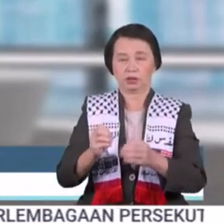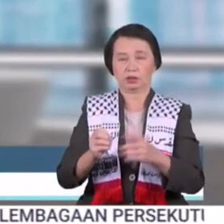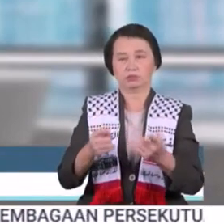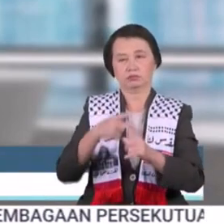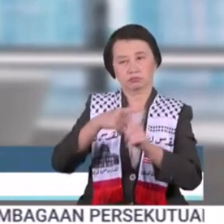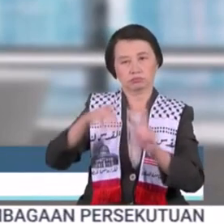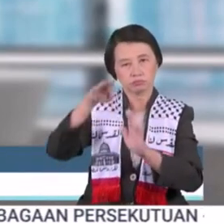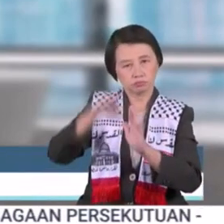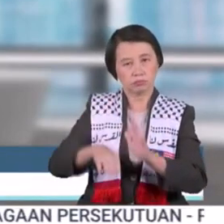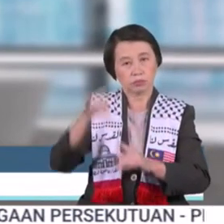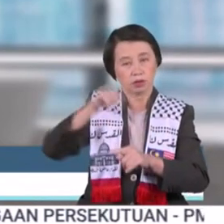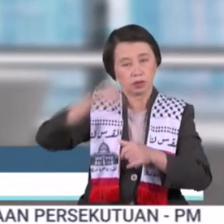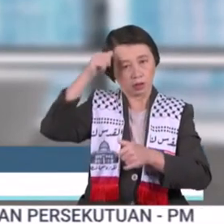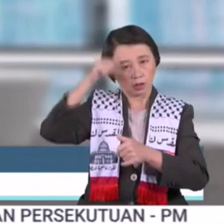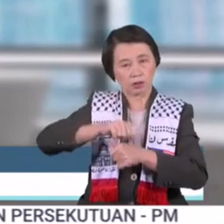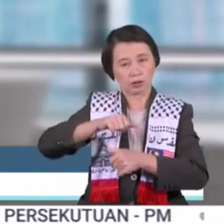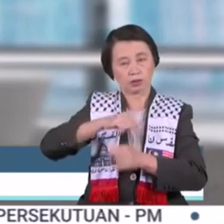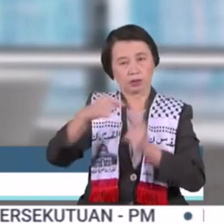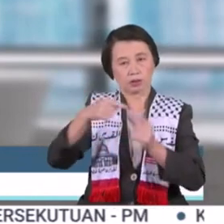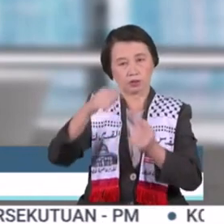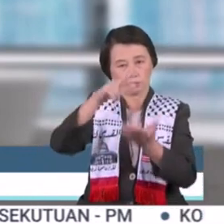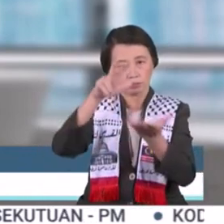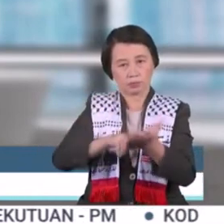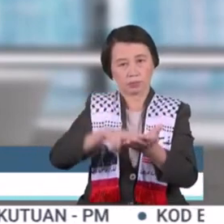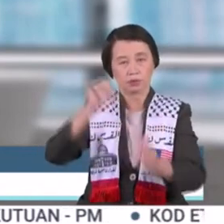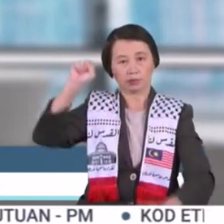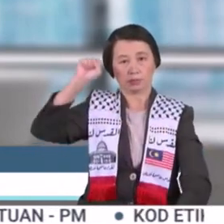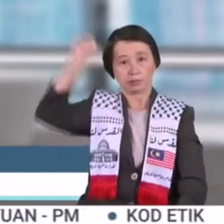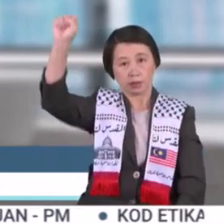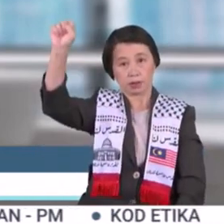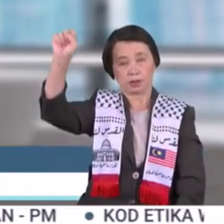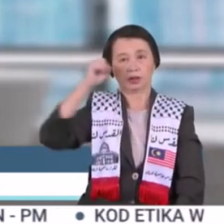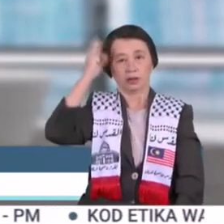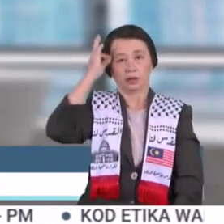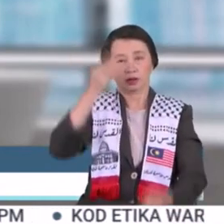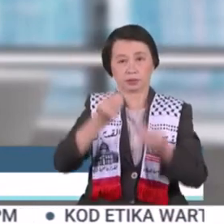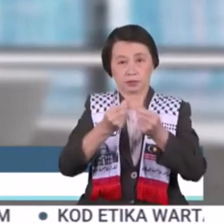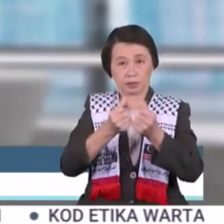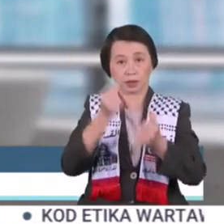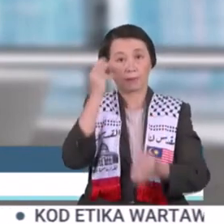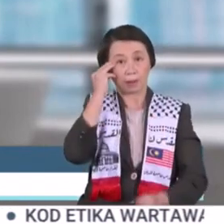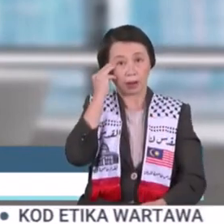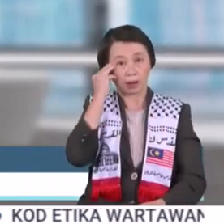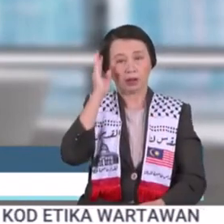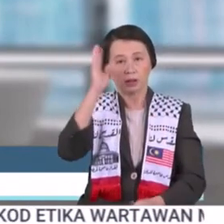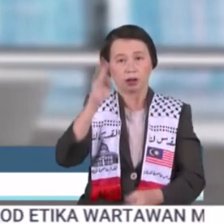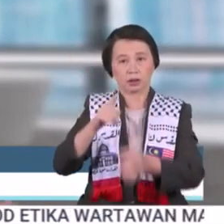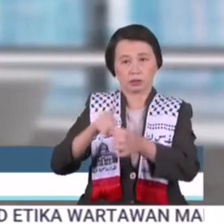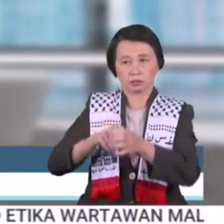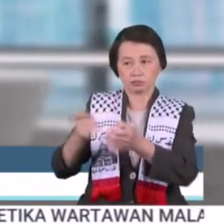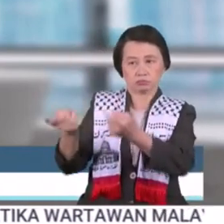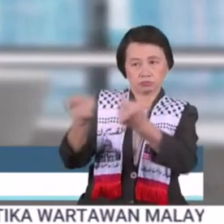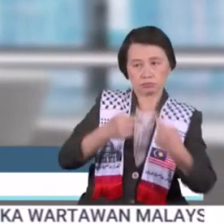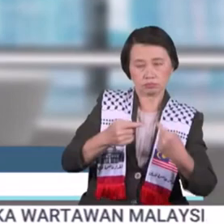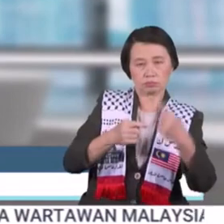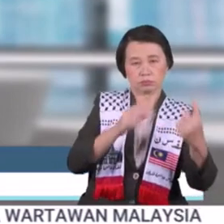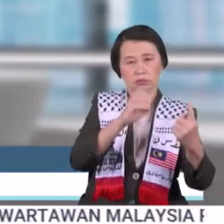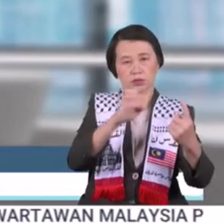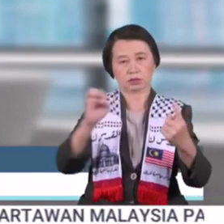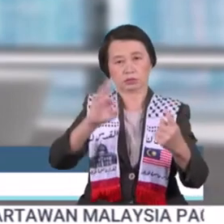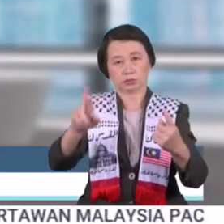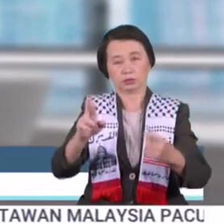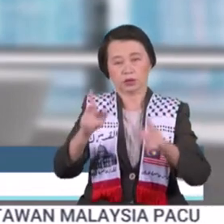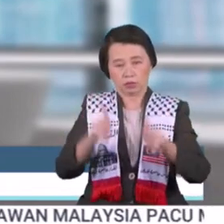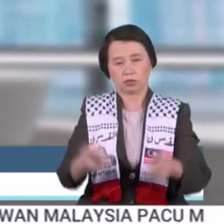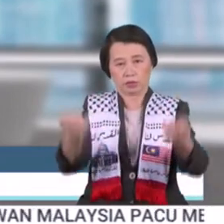sempena cuti umum hari memperingati tarikh pengisytiharan kemerdekaan Persekutuan Tanah Melayu. Ia dijangka menarik kehadiran 100,000 pengunjung